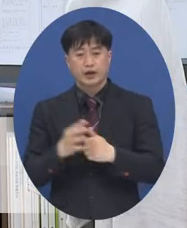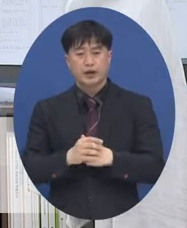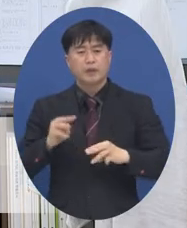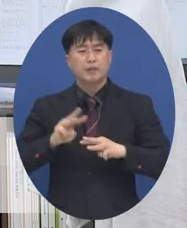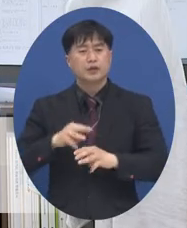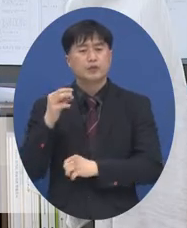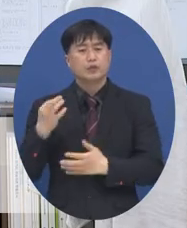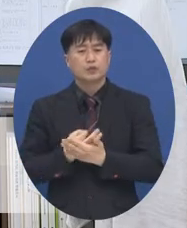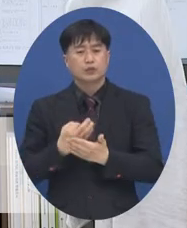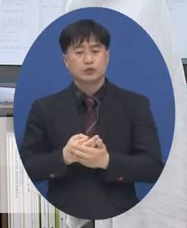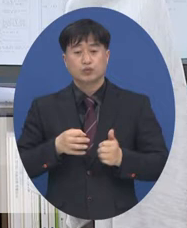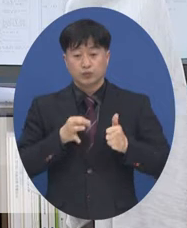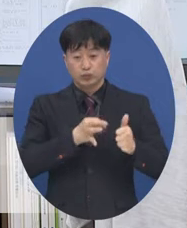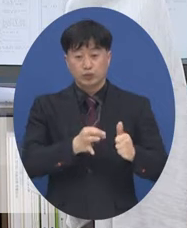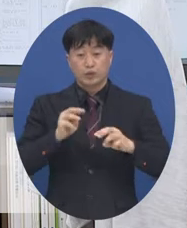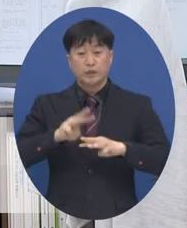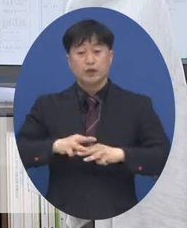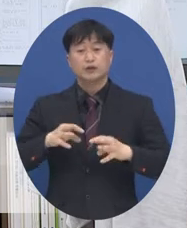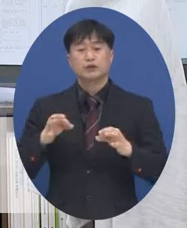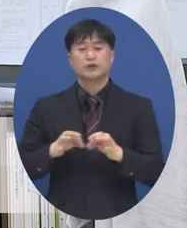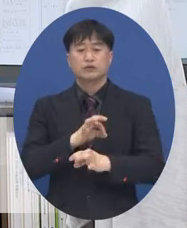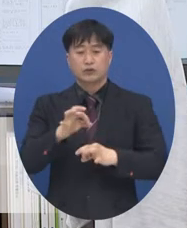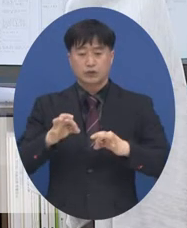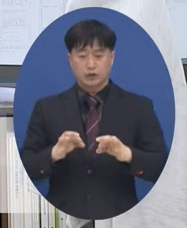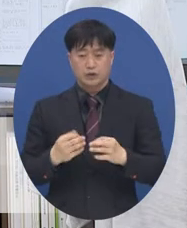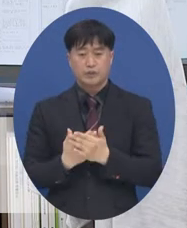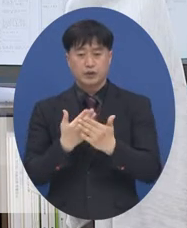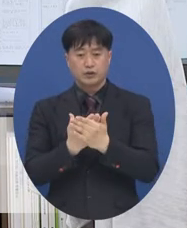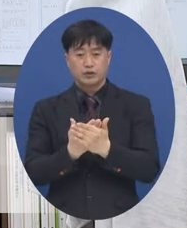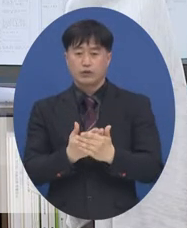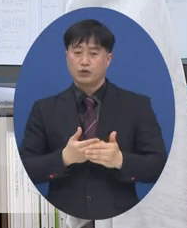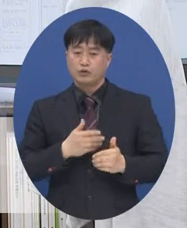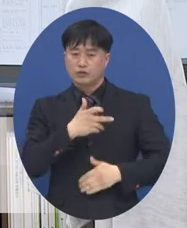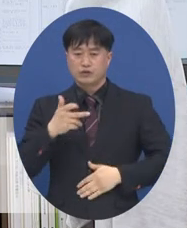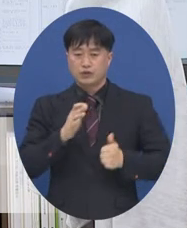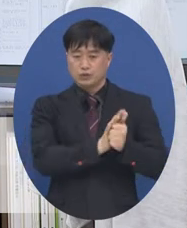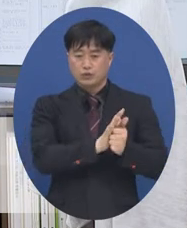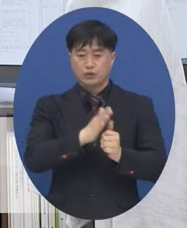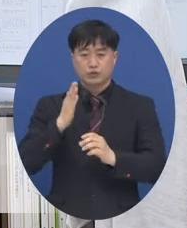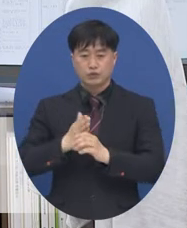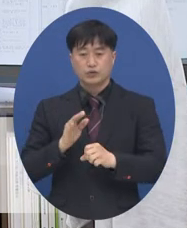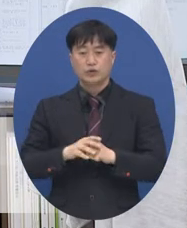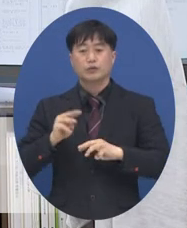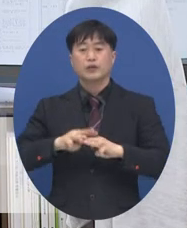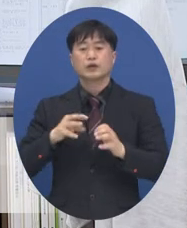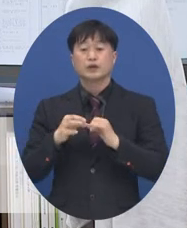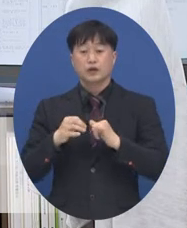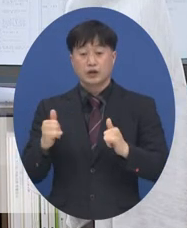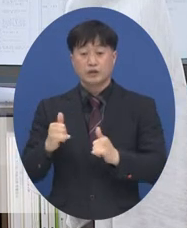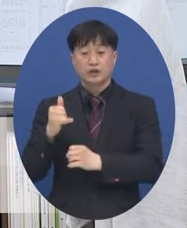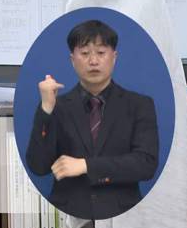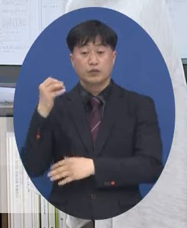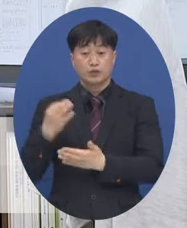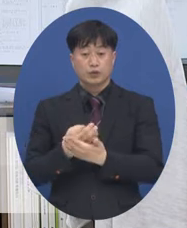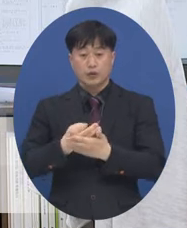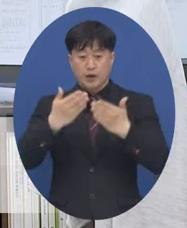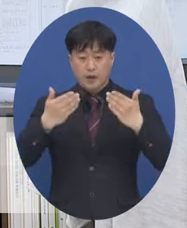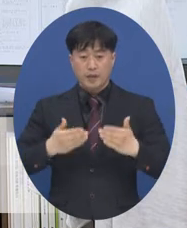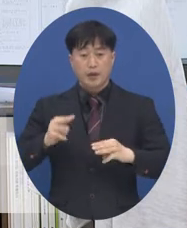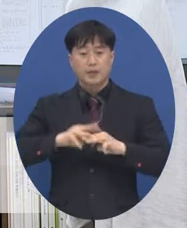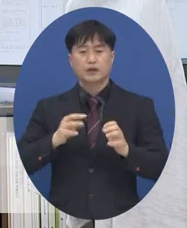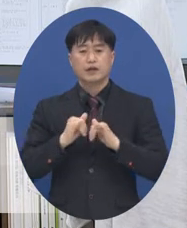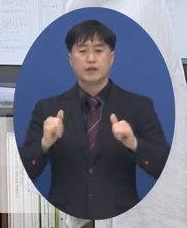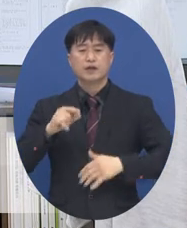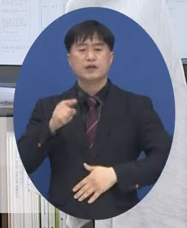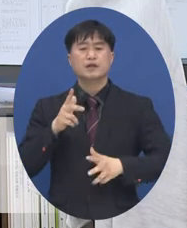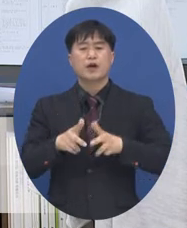농촌 지역경제 활성화 측면에 상당히 지금 기여하고 있는 상황입니다 그래서 이 농민 규모 소득을 받고 있는 걸